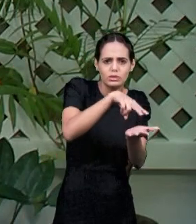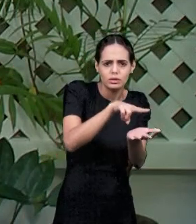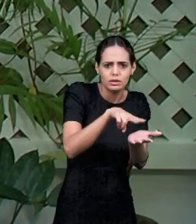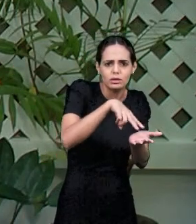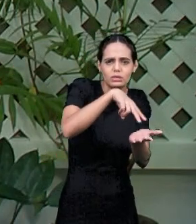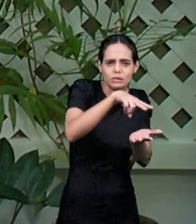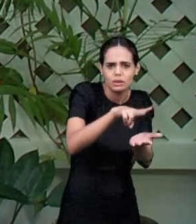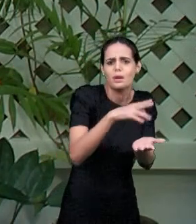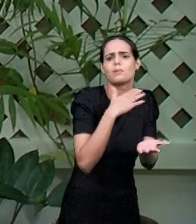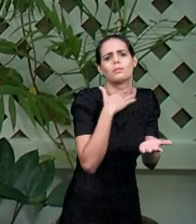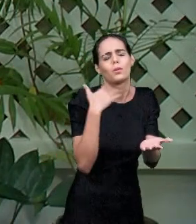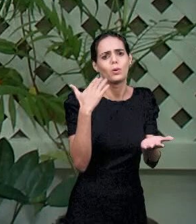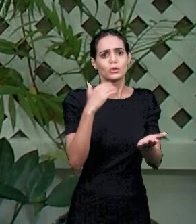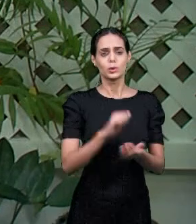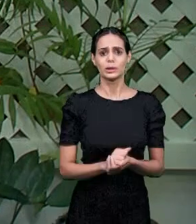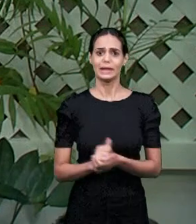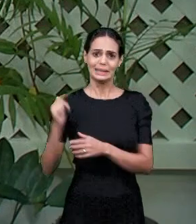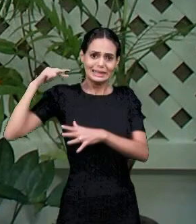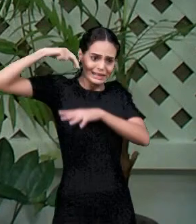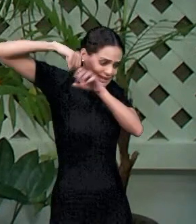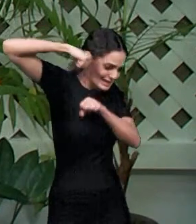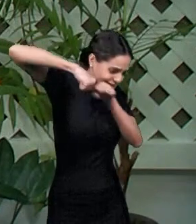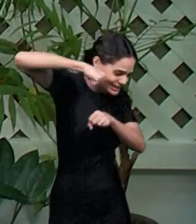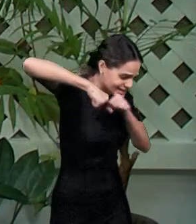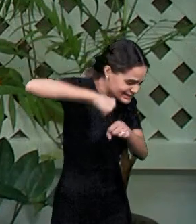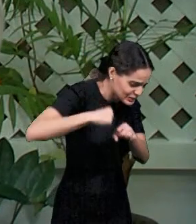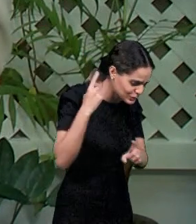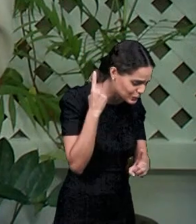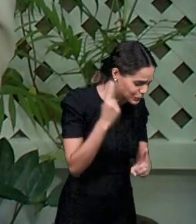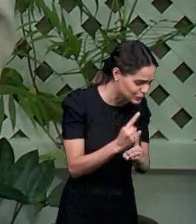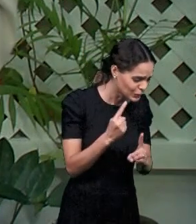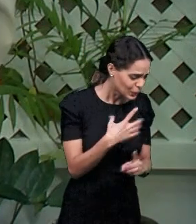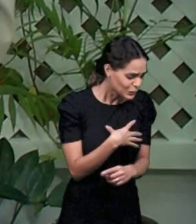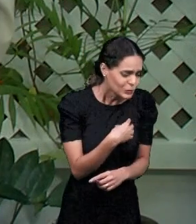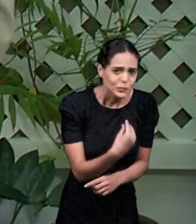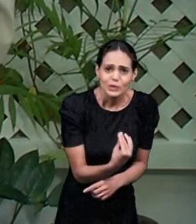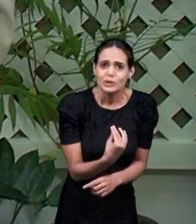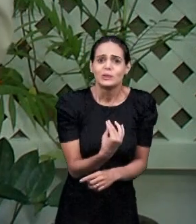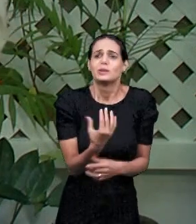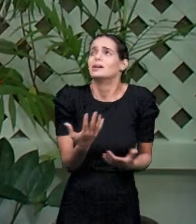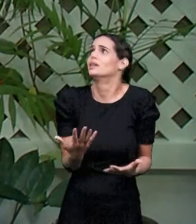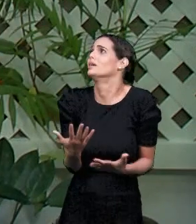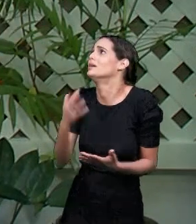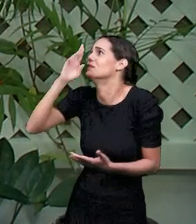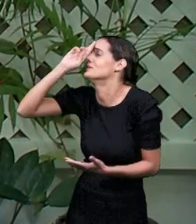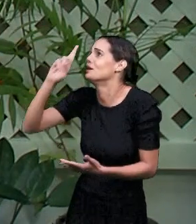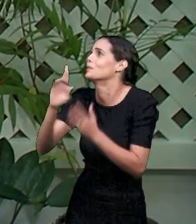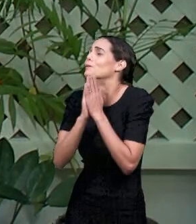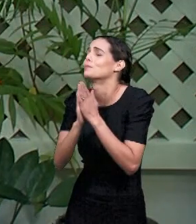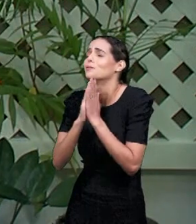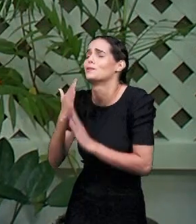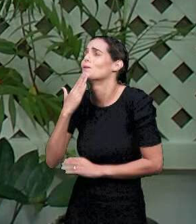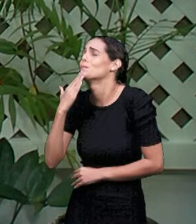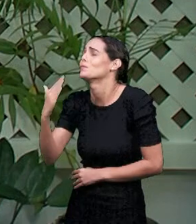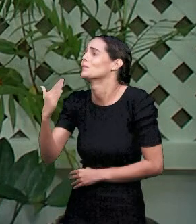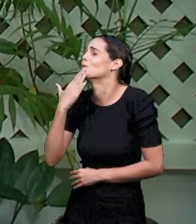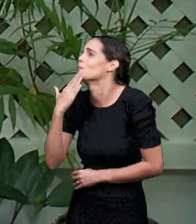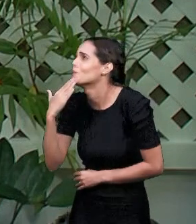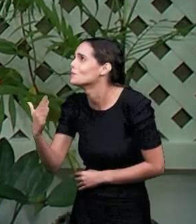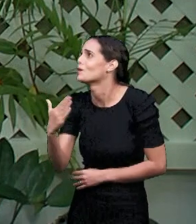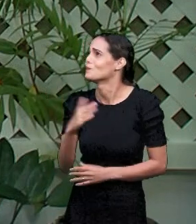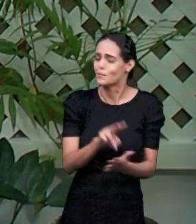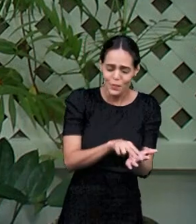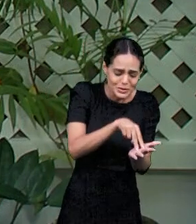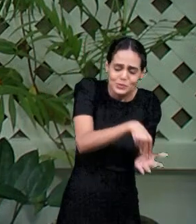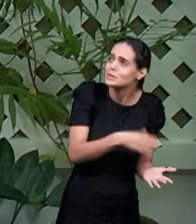descendu désespéré. Il a dit, Seigneur, ressuscite mon fils. Il y avait un groupe de personnes qui travaillaient au Manaïm à cette époque. Ils ont pris l'enfant,